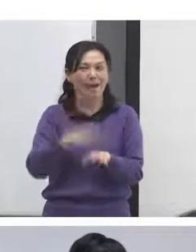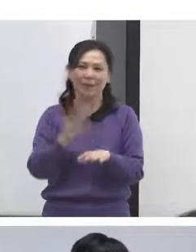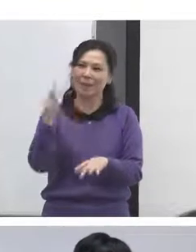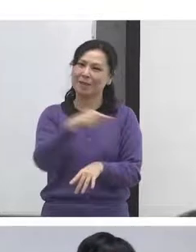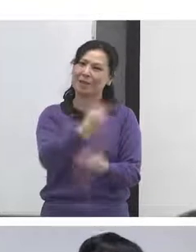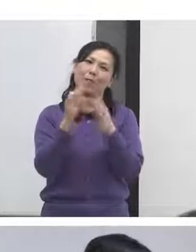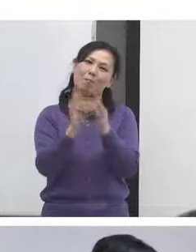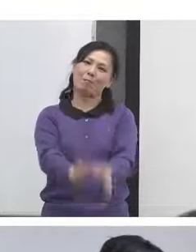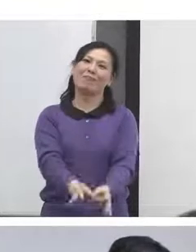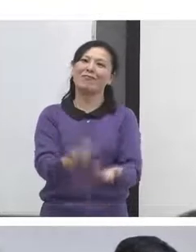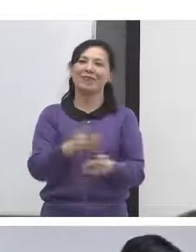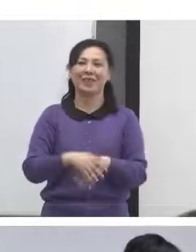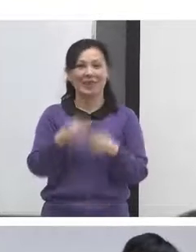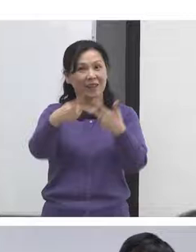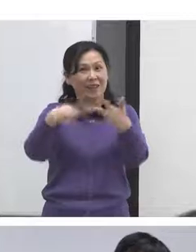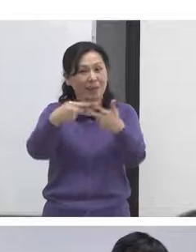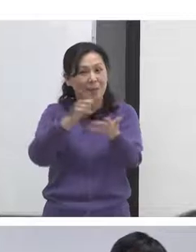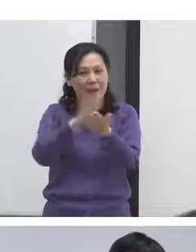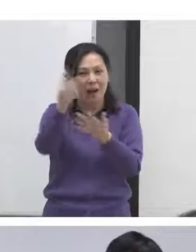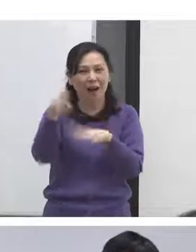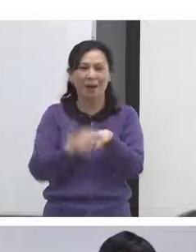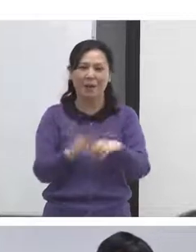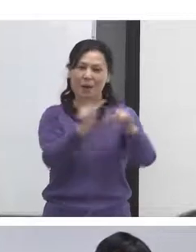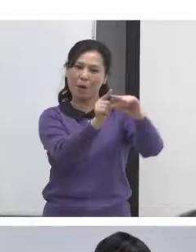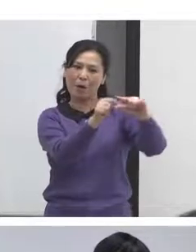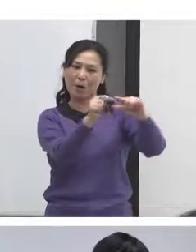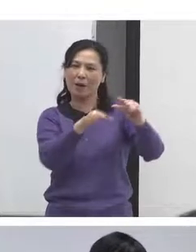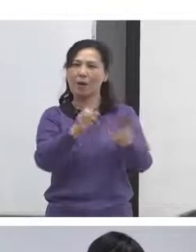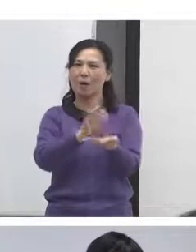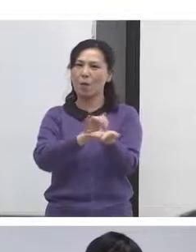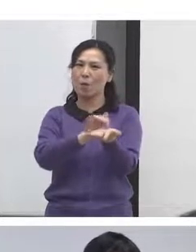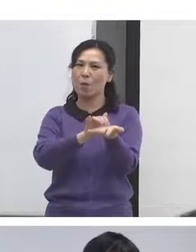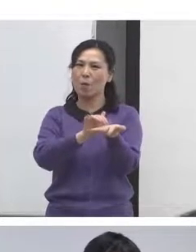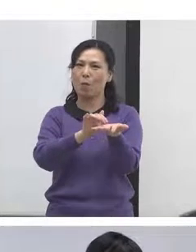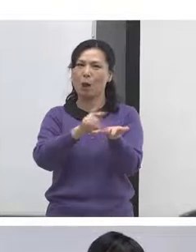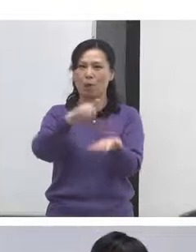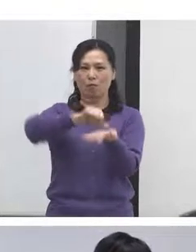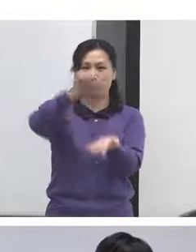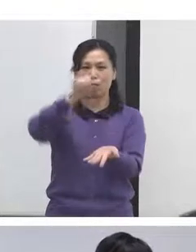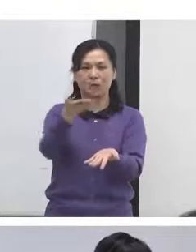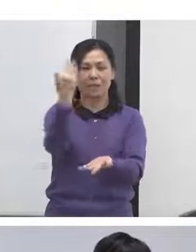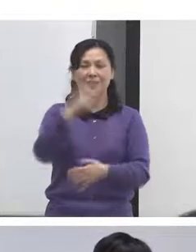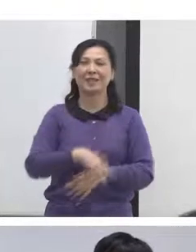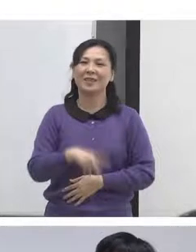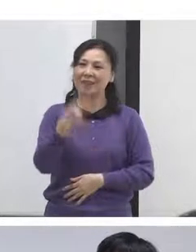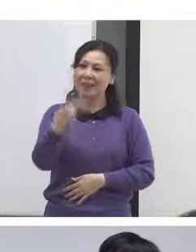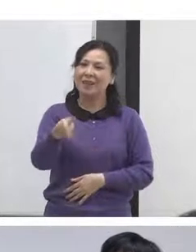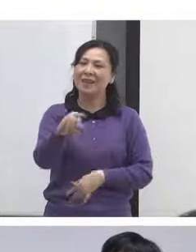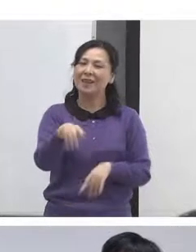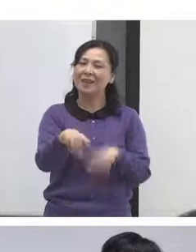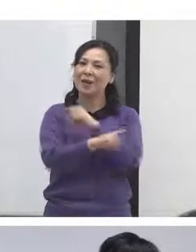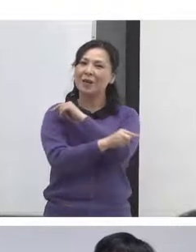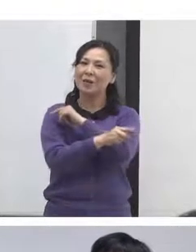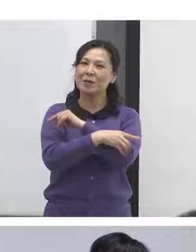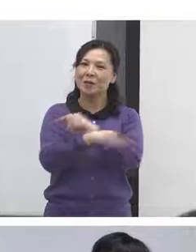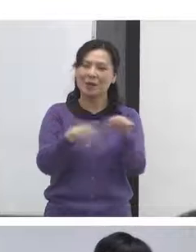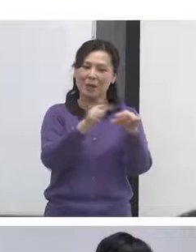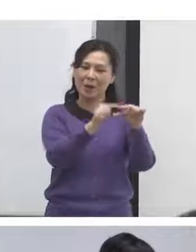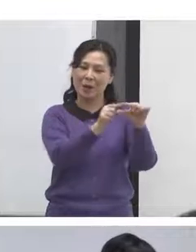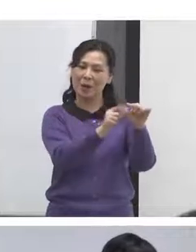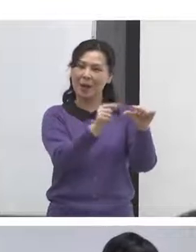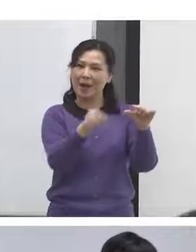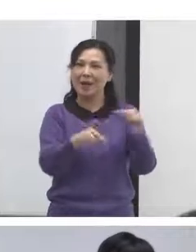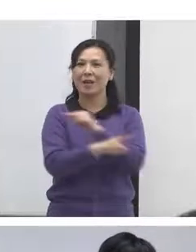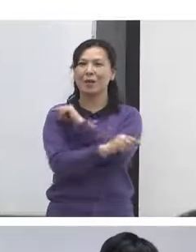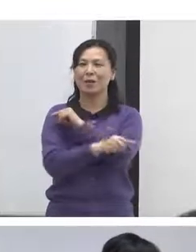拜后，平均每个格子被打了超过5次。所以我们事后再拿就是每个格子的那个最多人输的答案当作正确答